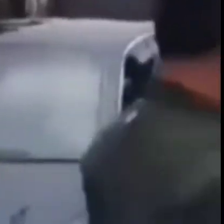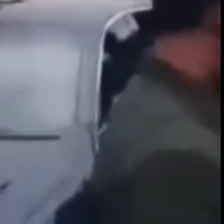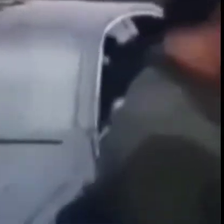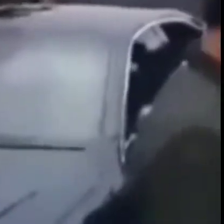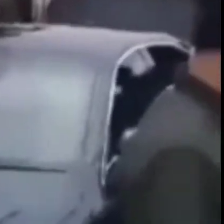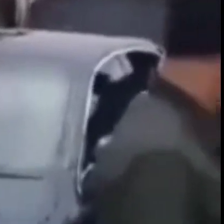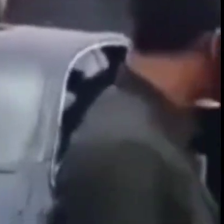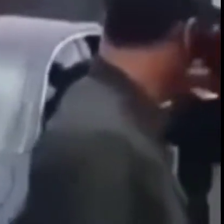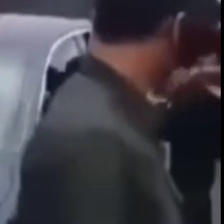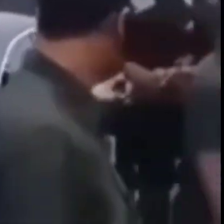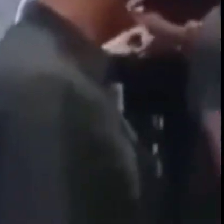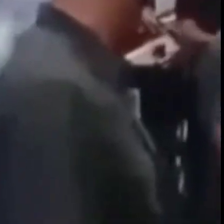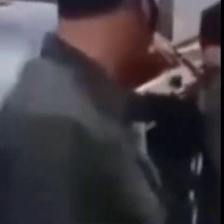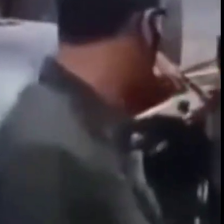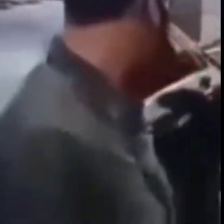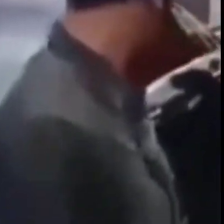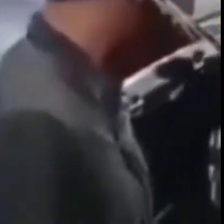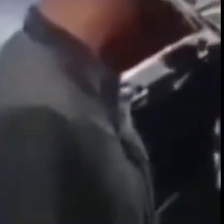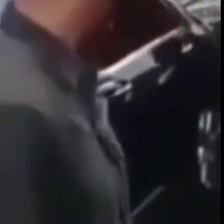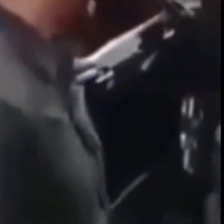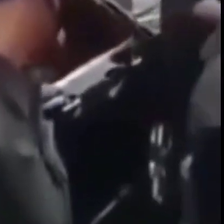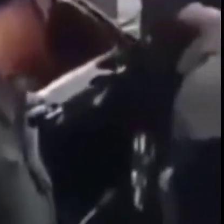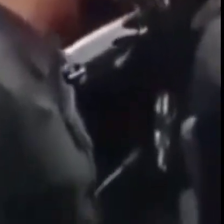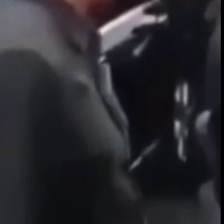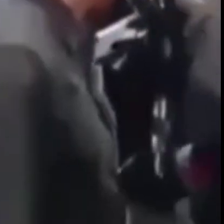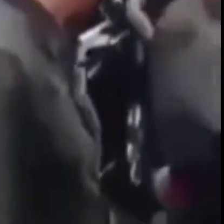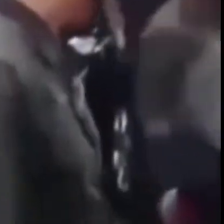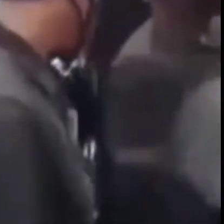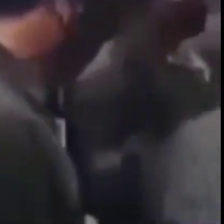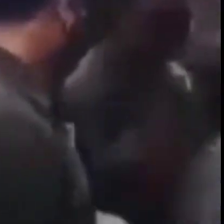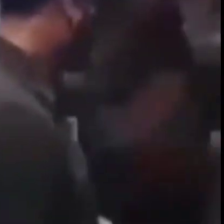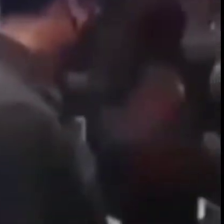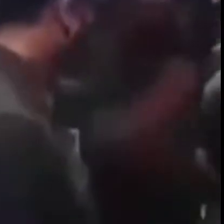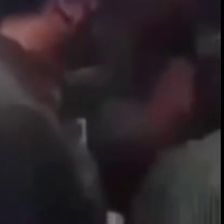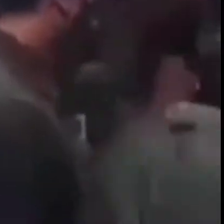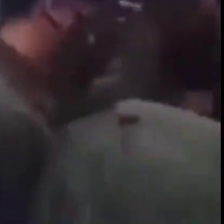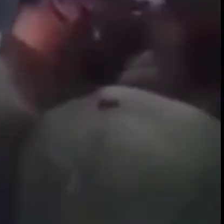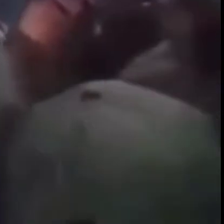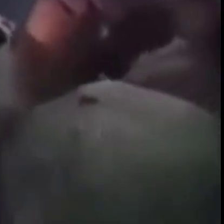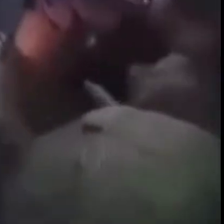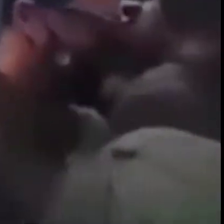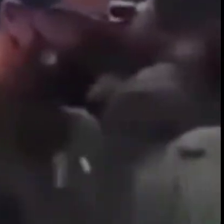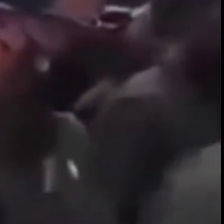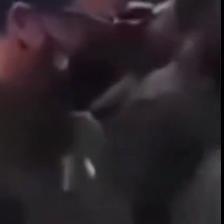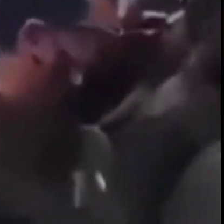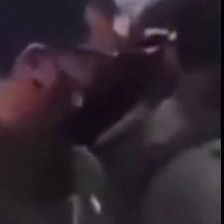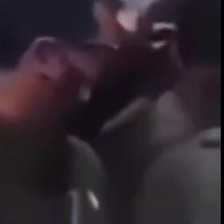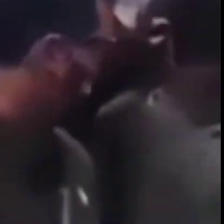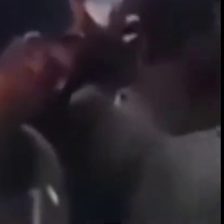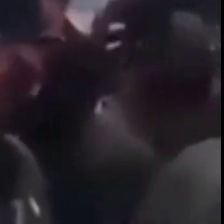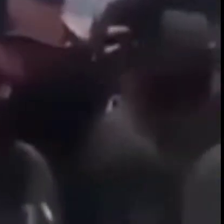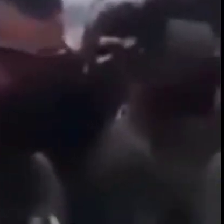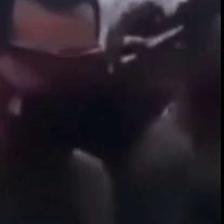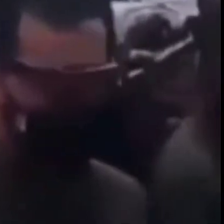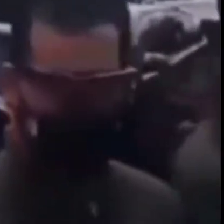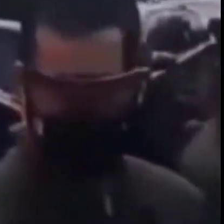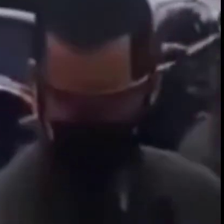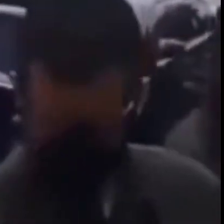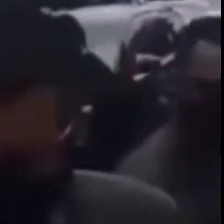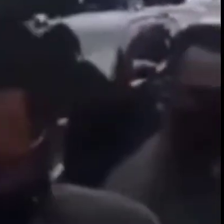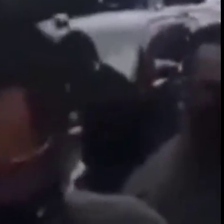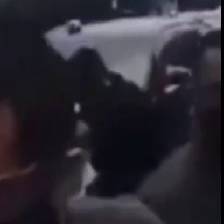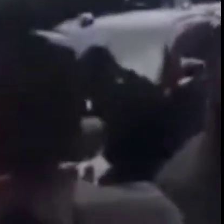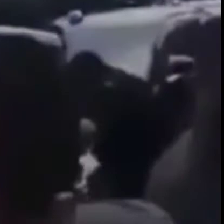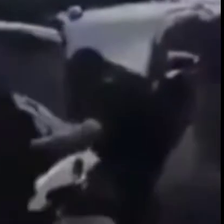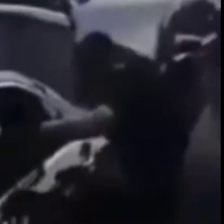Presiden Joko Widodo atau Jokowi mengacu kepada asas Salus Populi Suprema Lex Esto, yaitu keselamatan